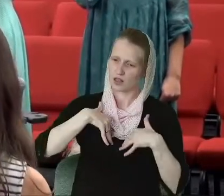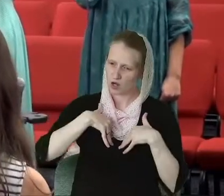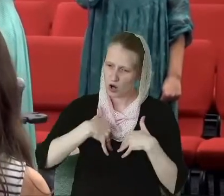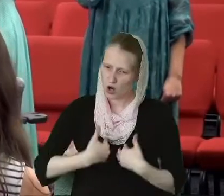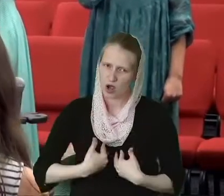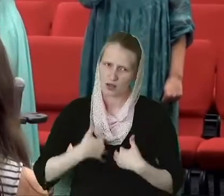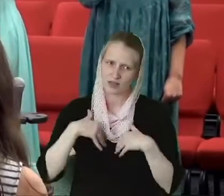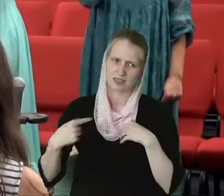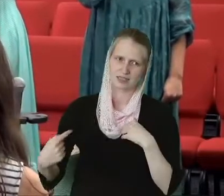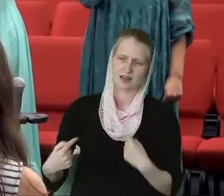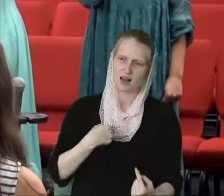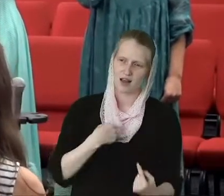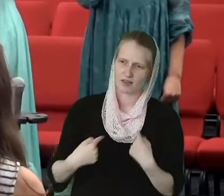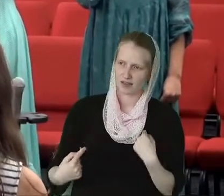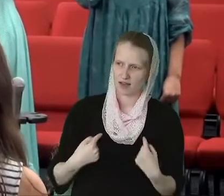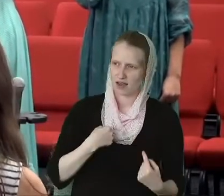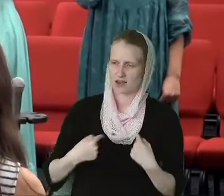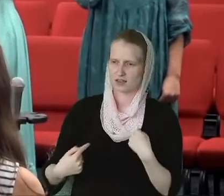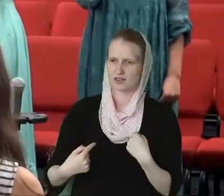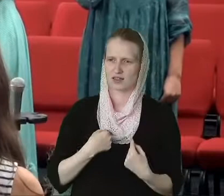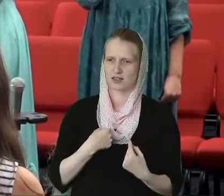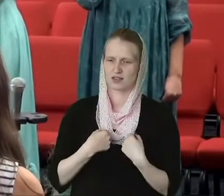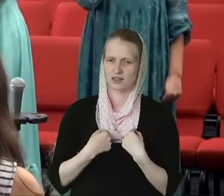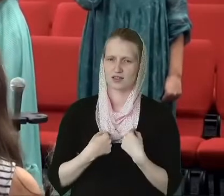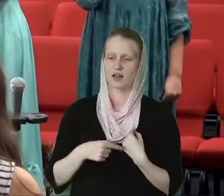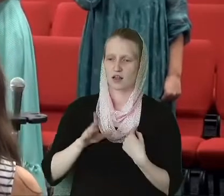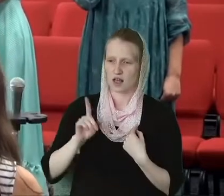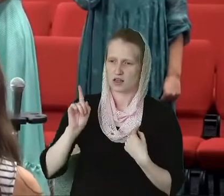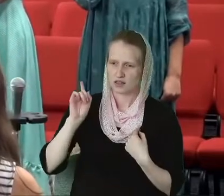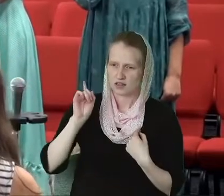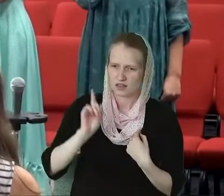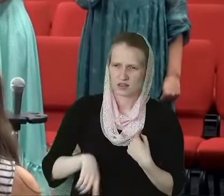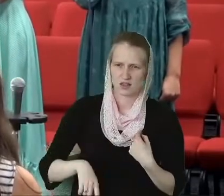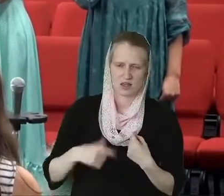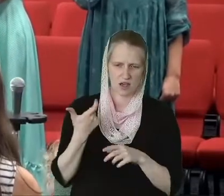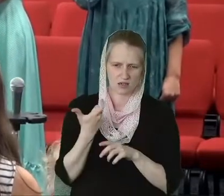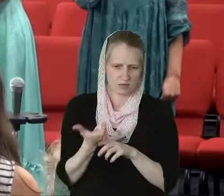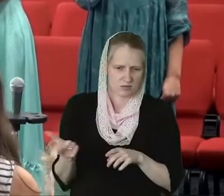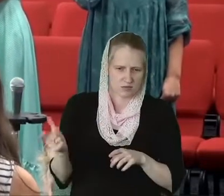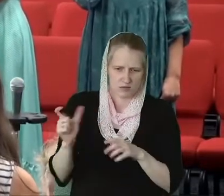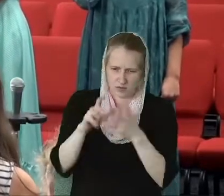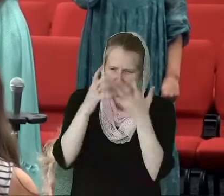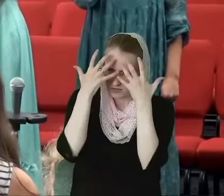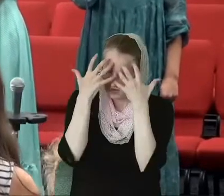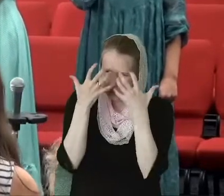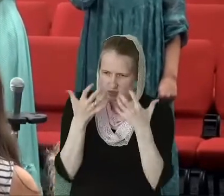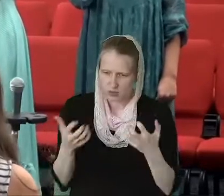горести и страдания, даже кромешную тьму